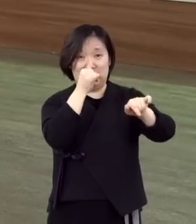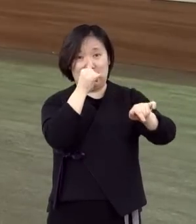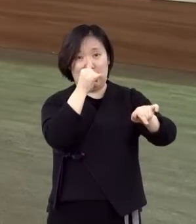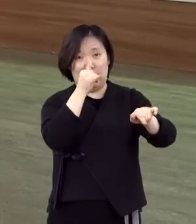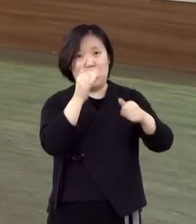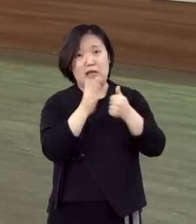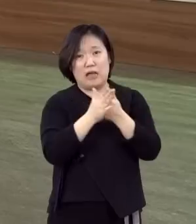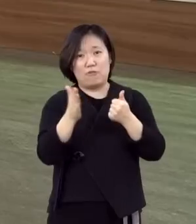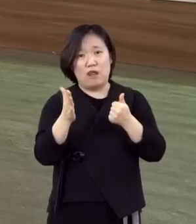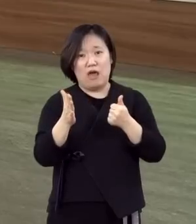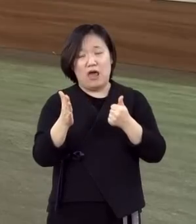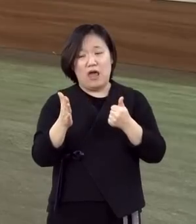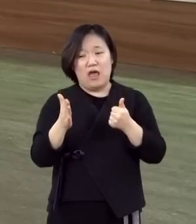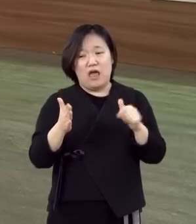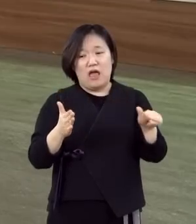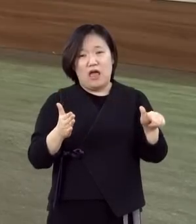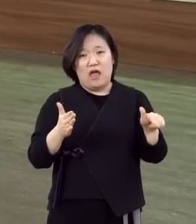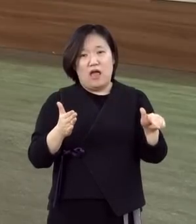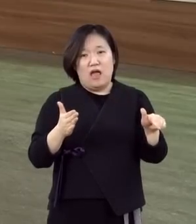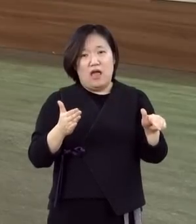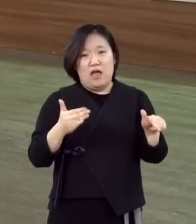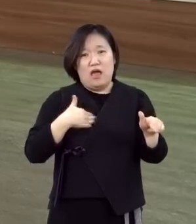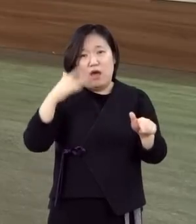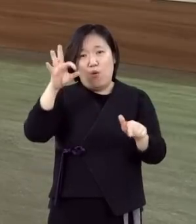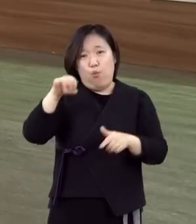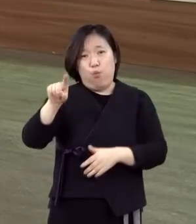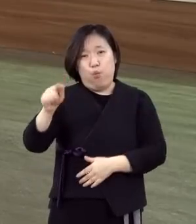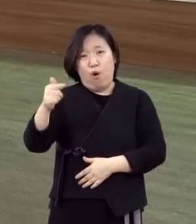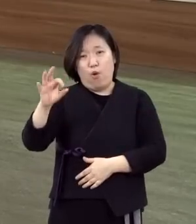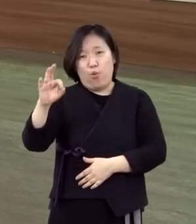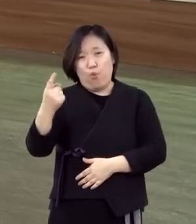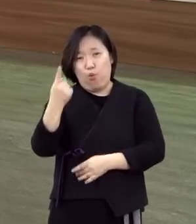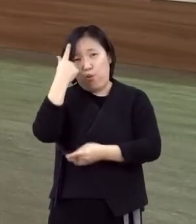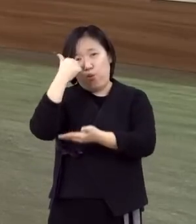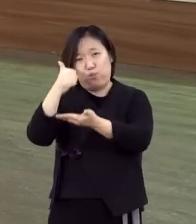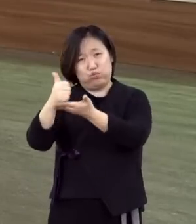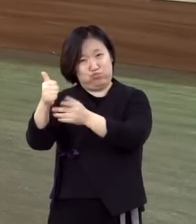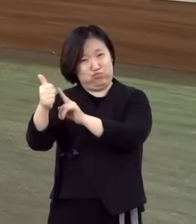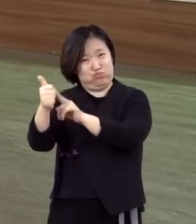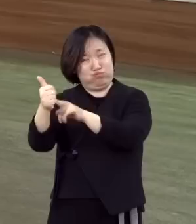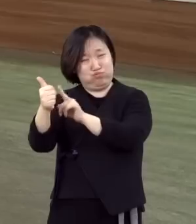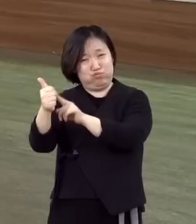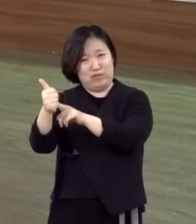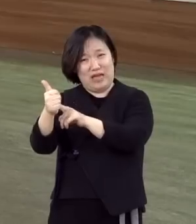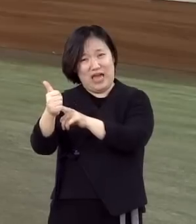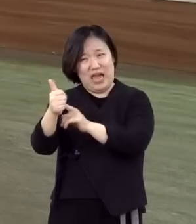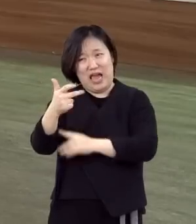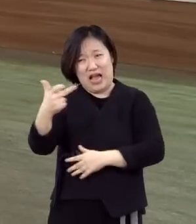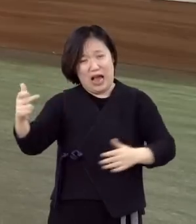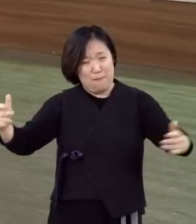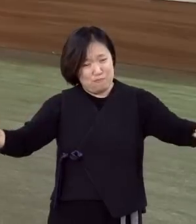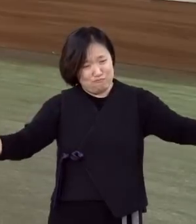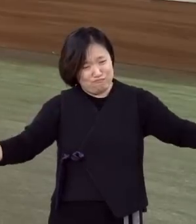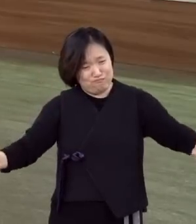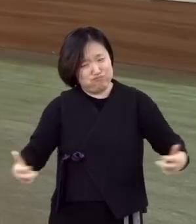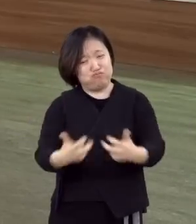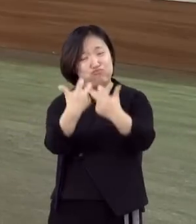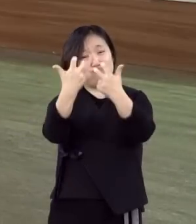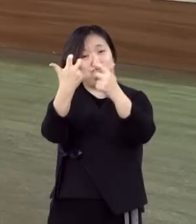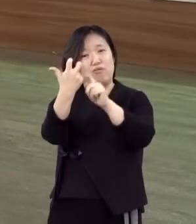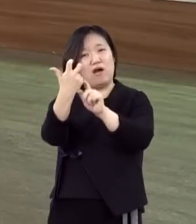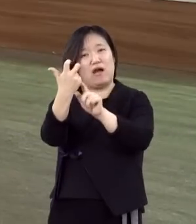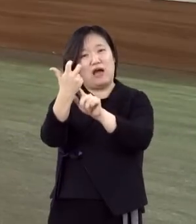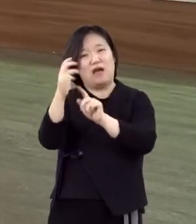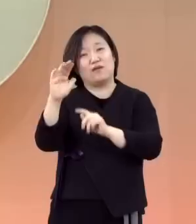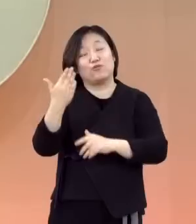로 원호스님이휘말리면서 끔찍한대형사고가발생했습니다